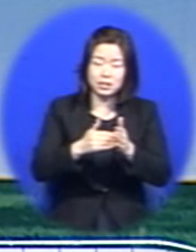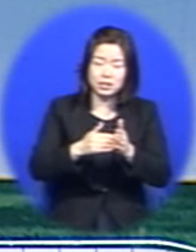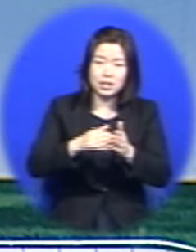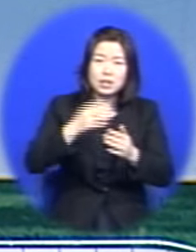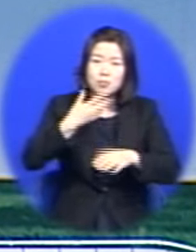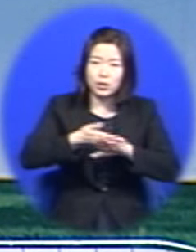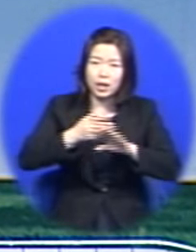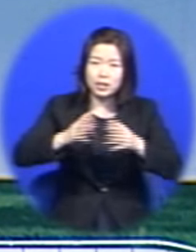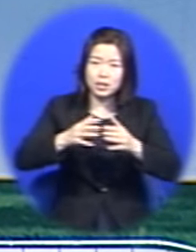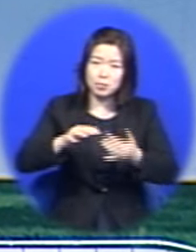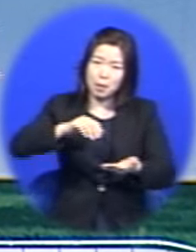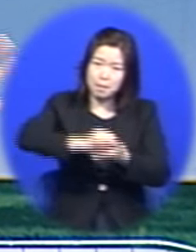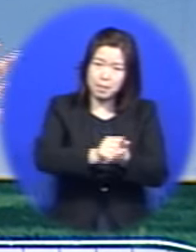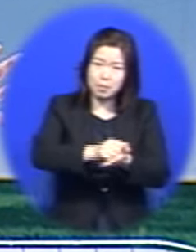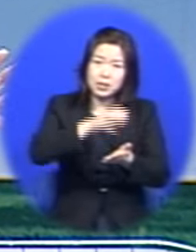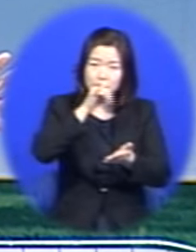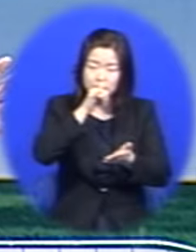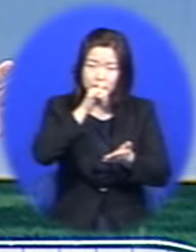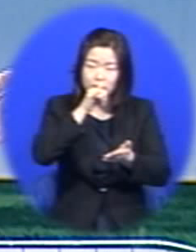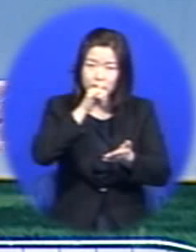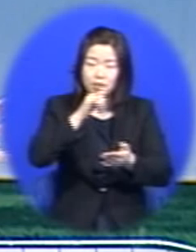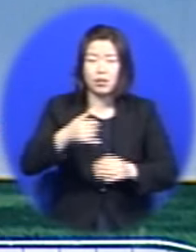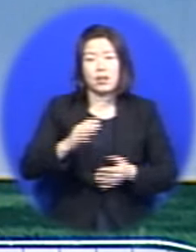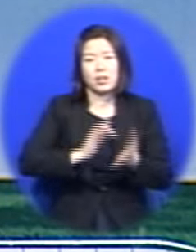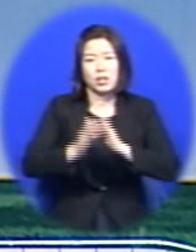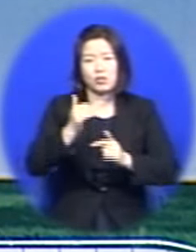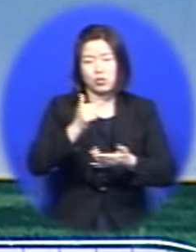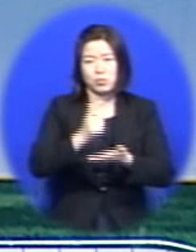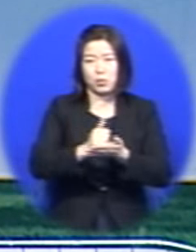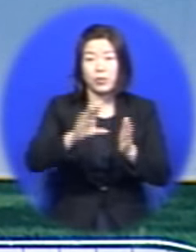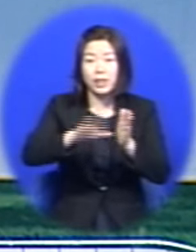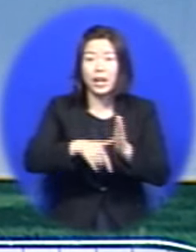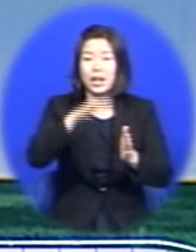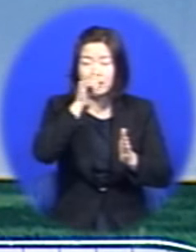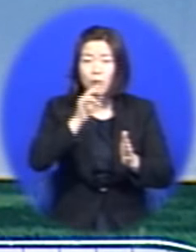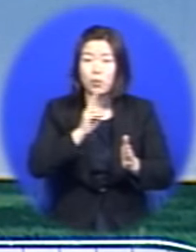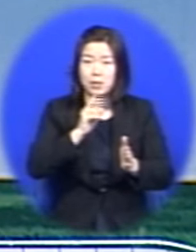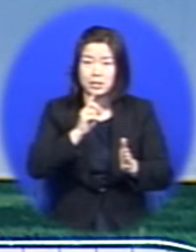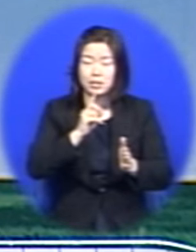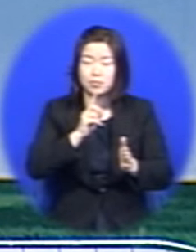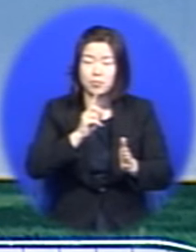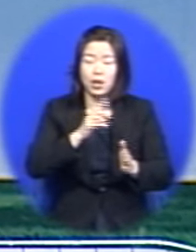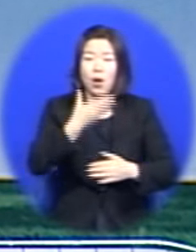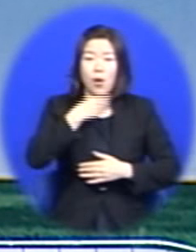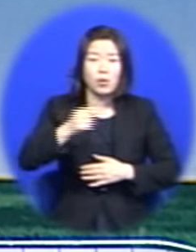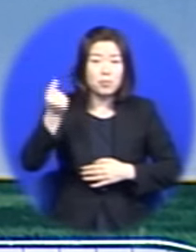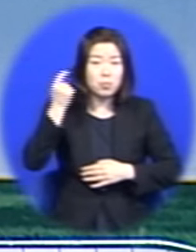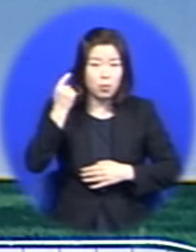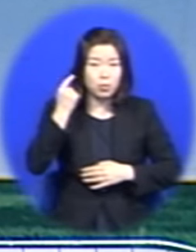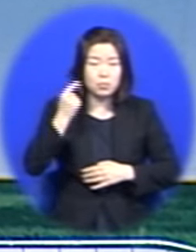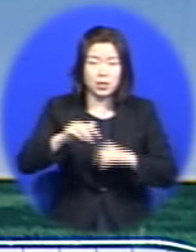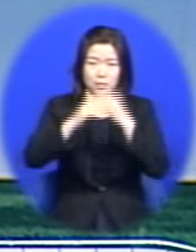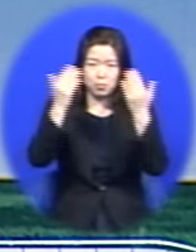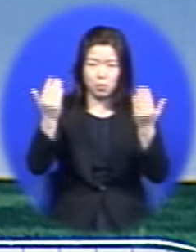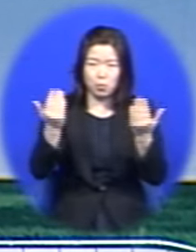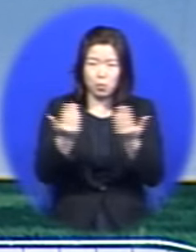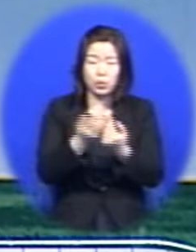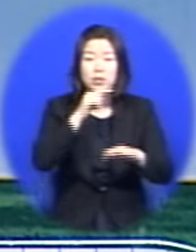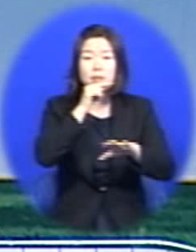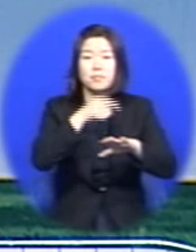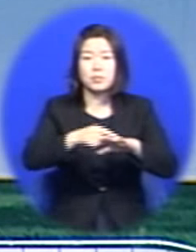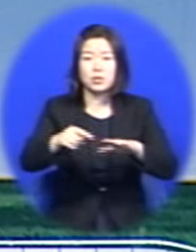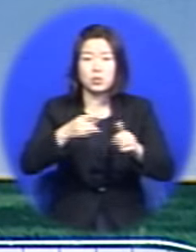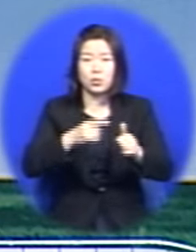예수님도 이방인의 때가 있다고 말씀하셨는데, 이게 무슨 뜻이냐 하면 복음이 모든 민족에게